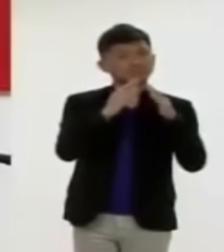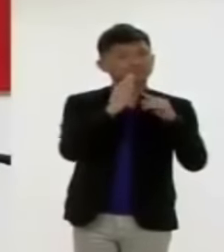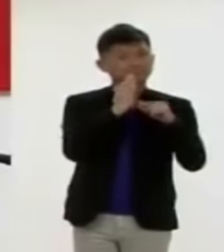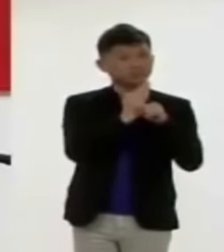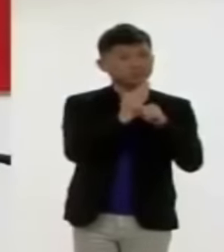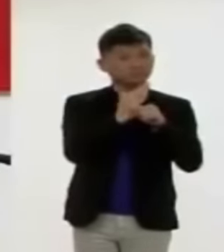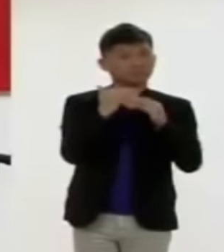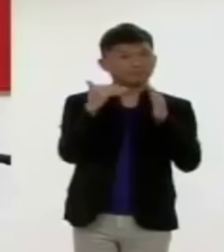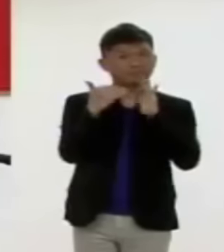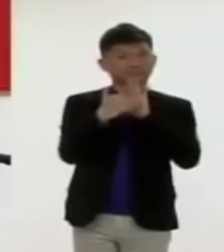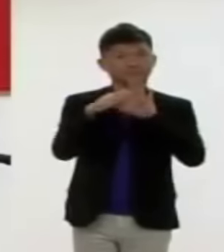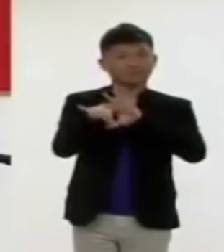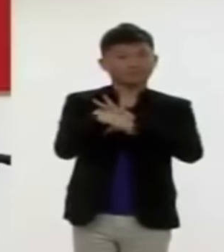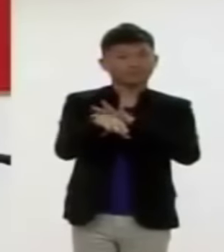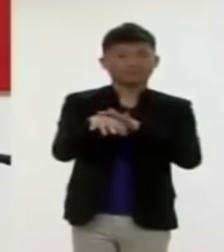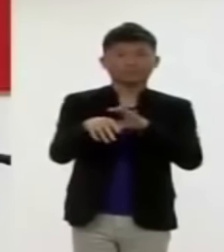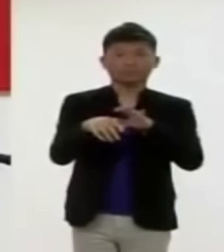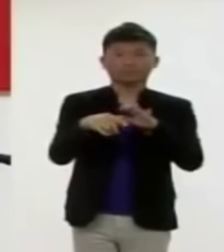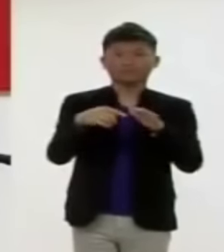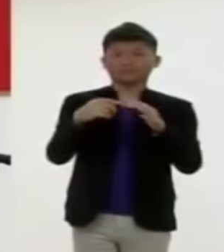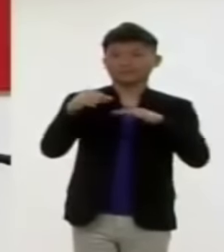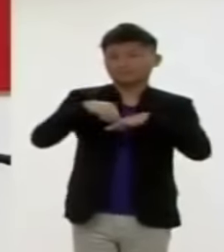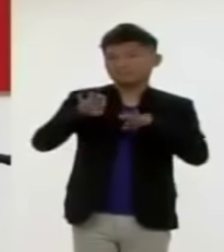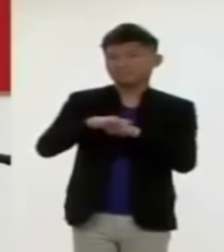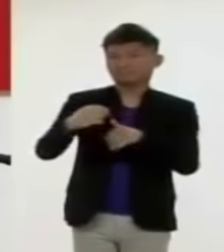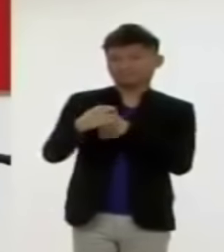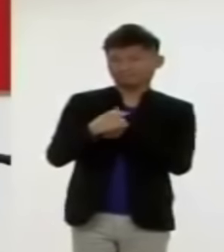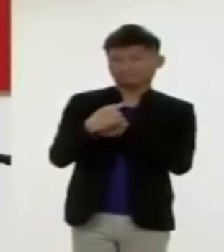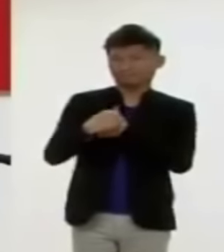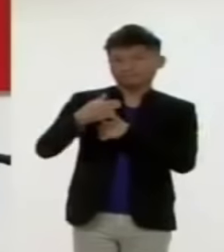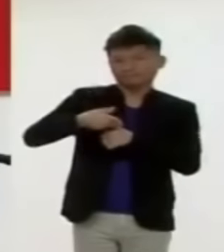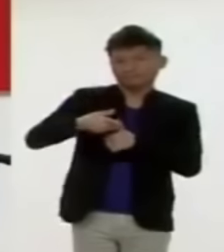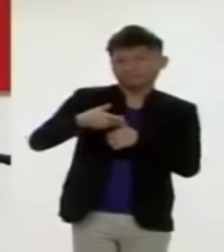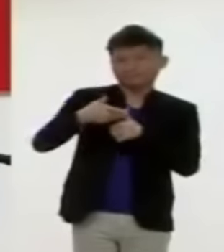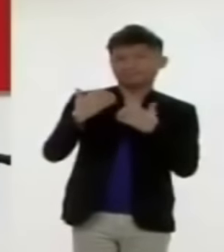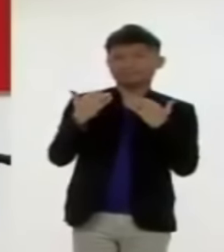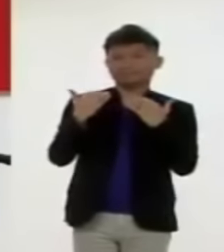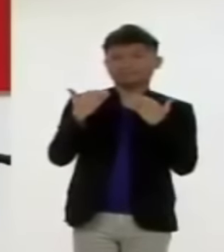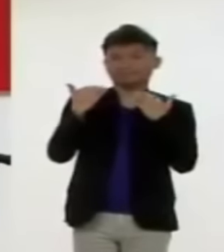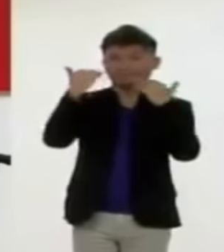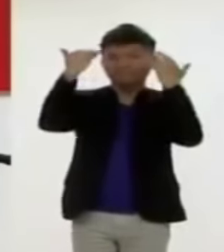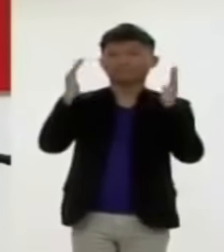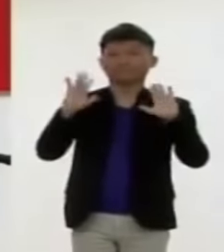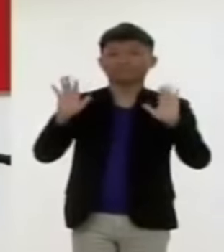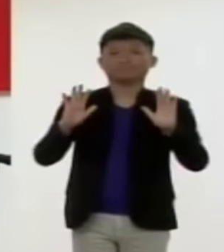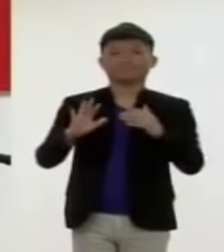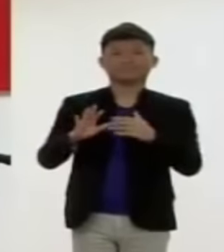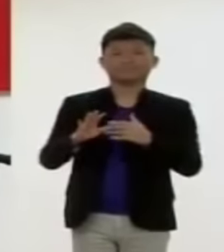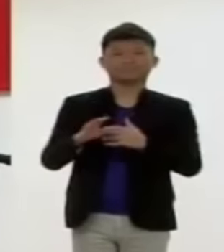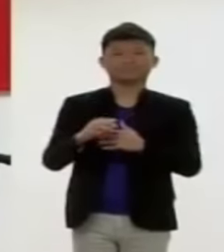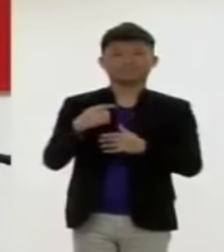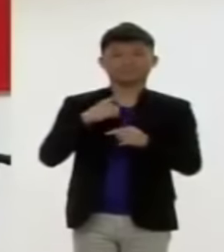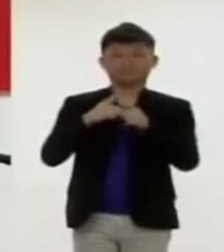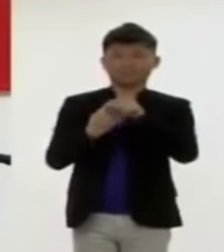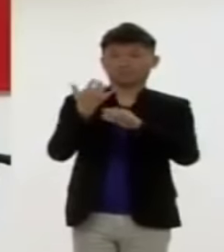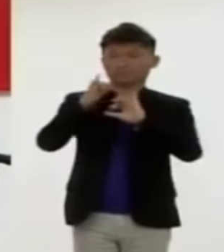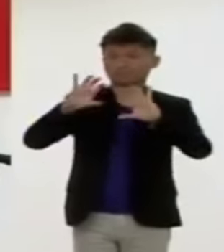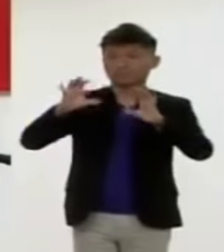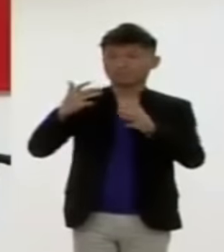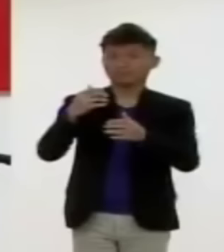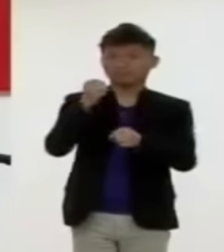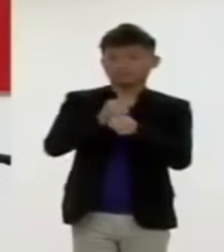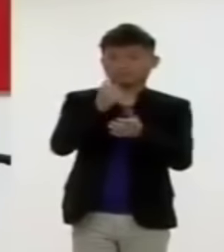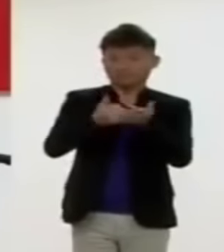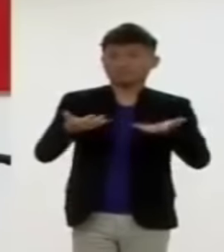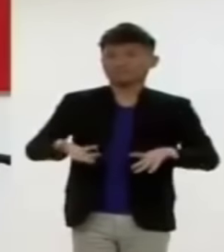金门栽培出来的孩子，所以不要再说他是外地来选举的。我是中华民国退休的公务人员，